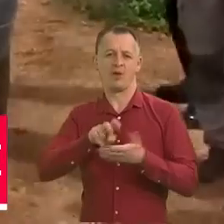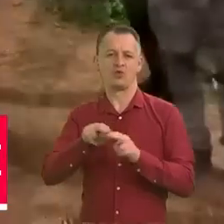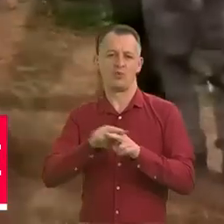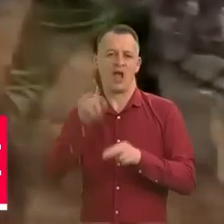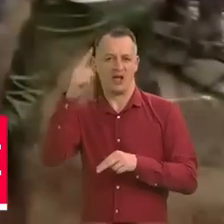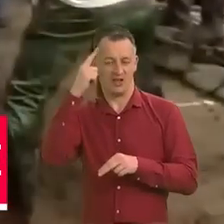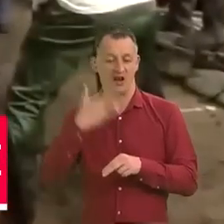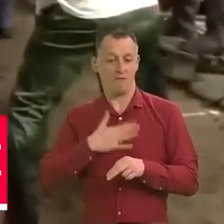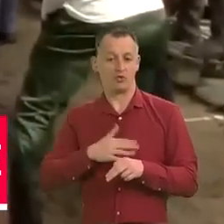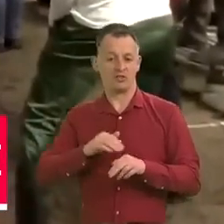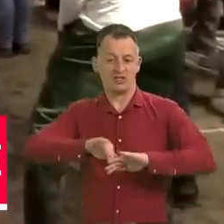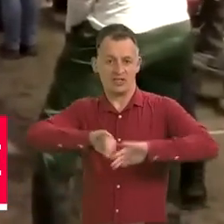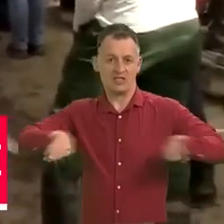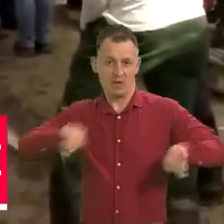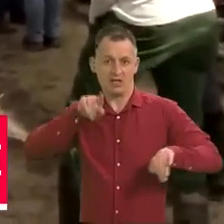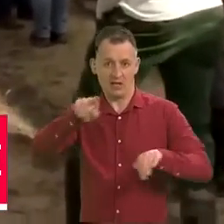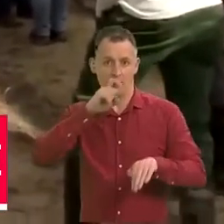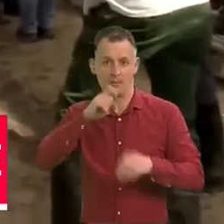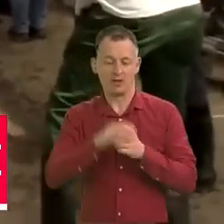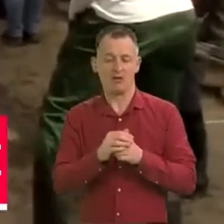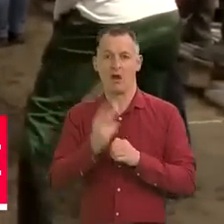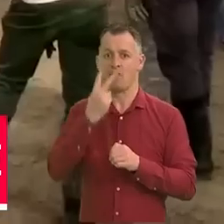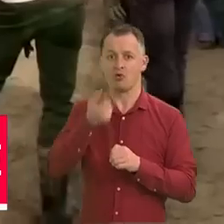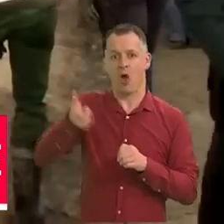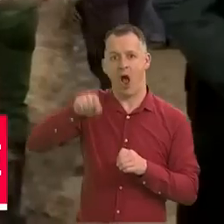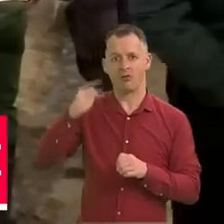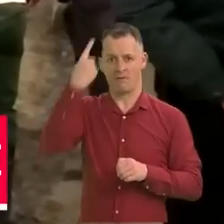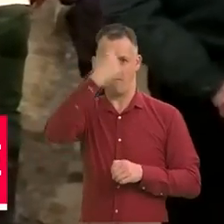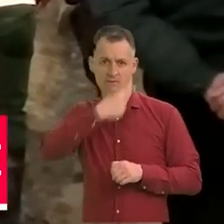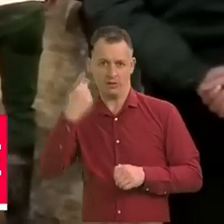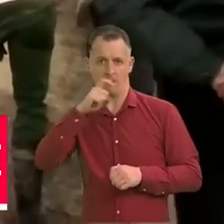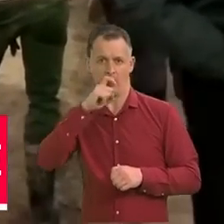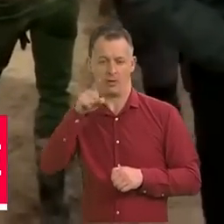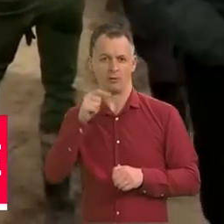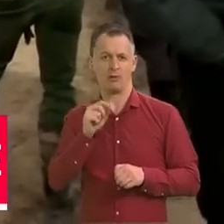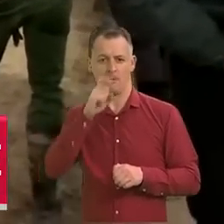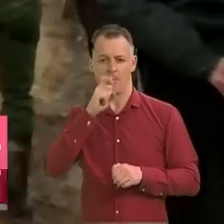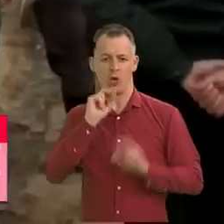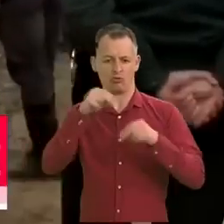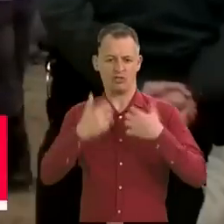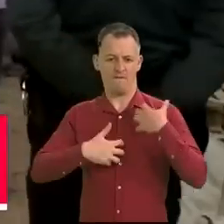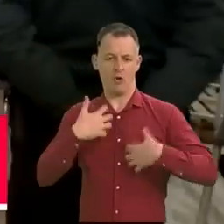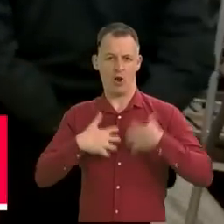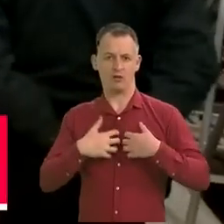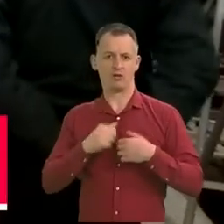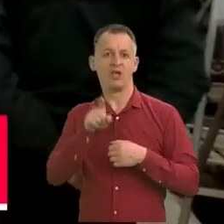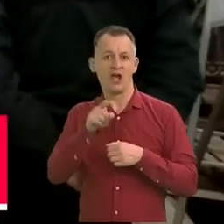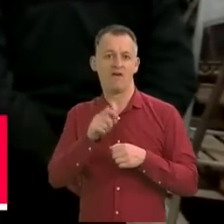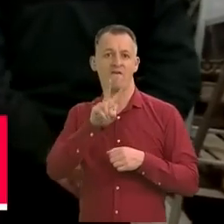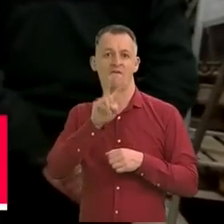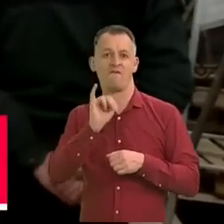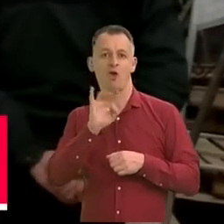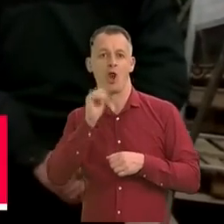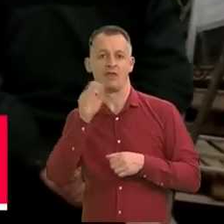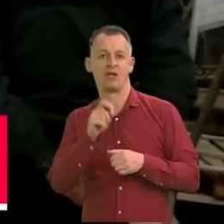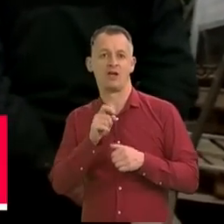de bărbat, i-a văzut o cu totul și cu totul altă față. Acesta a început să devină violent, iar de frică Violeta a vrut să ceară ajutorul poliției. Se